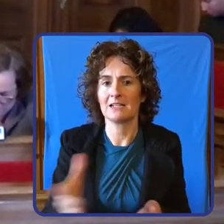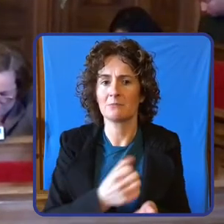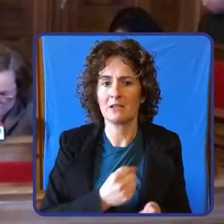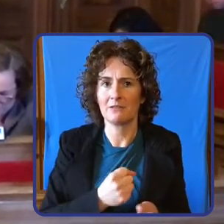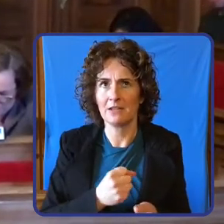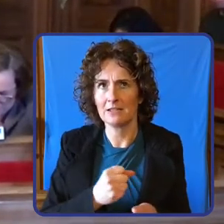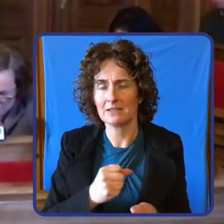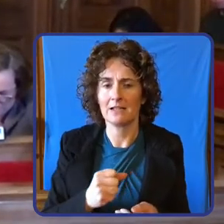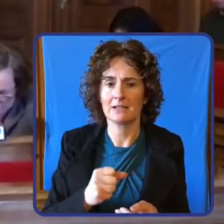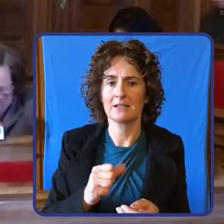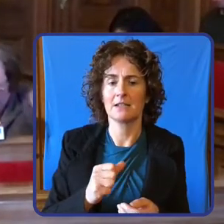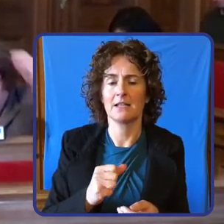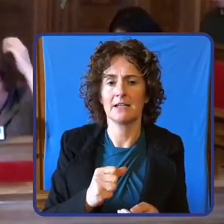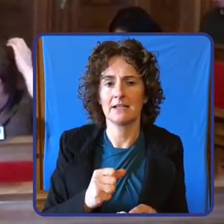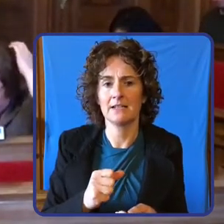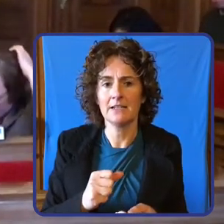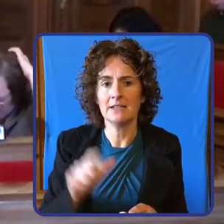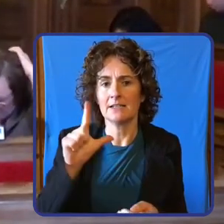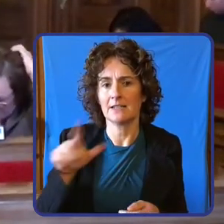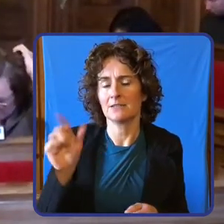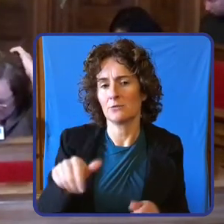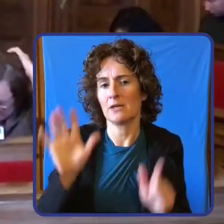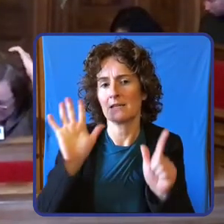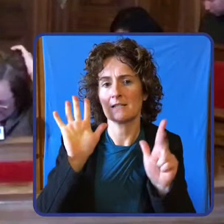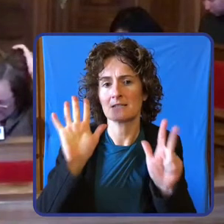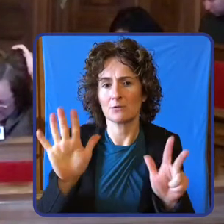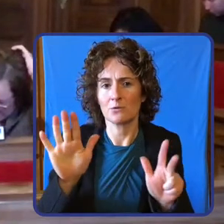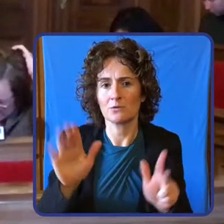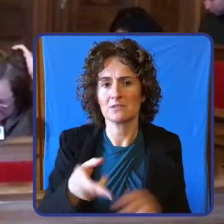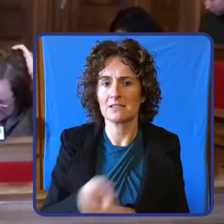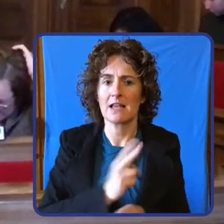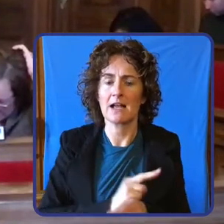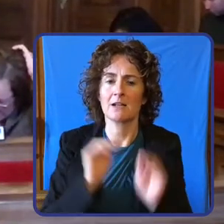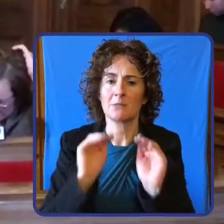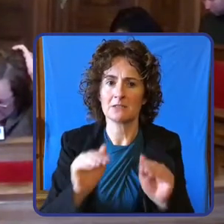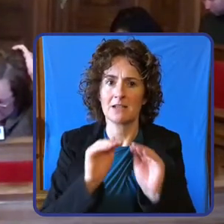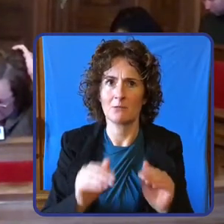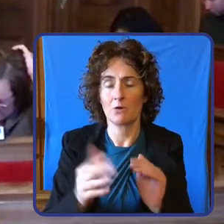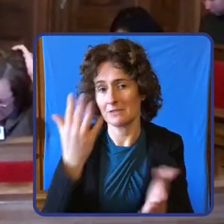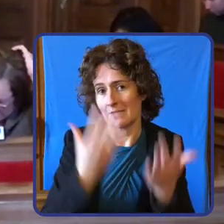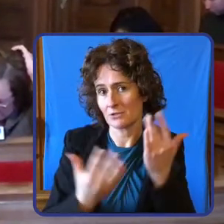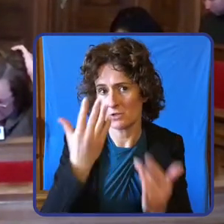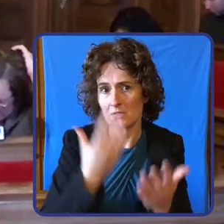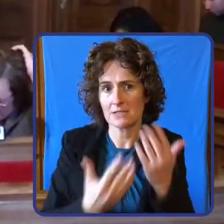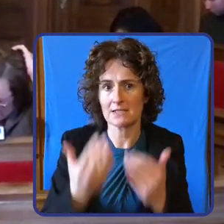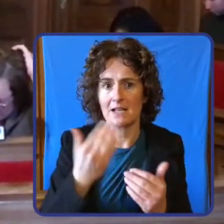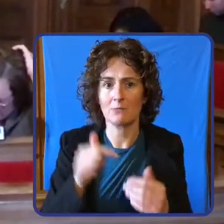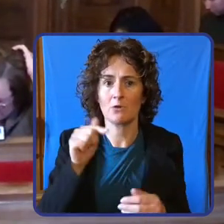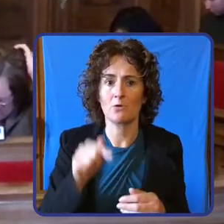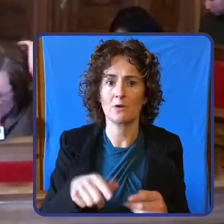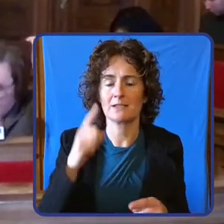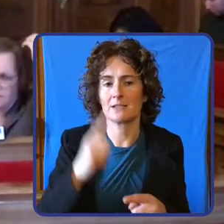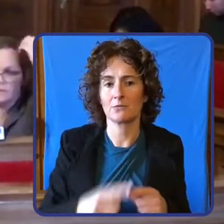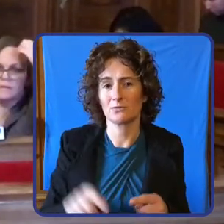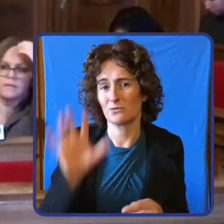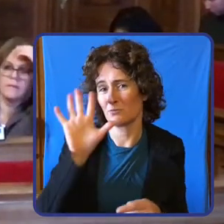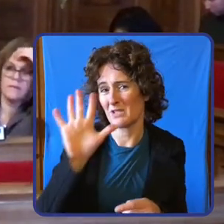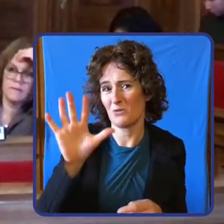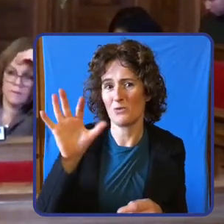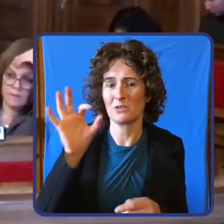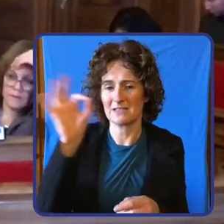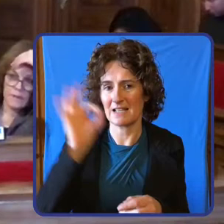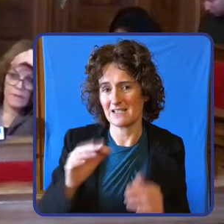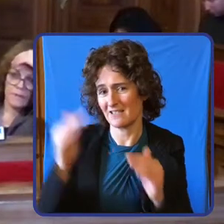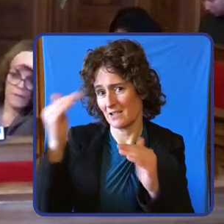egyéb saját bevétellel, illetve 2,8 milliárd forint állami támogatással számolunk. Ugye ez utóbbi egy közel 5%-os csökkenés jelent az